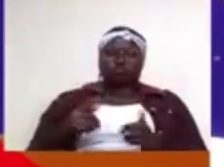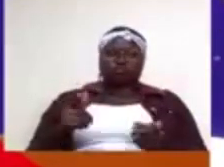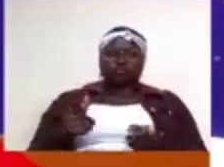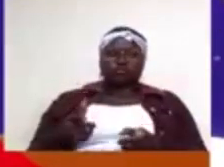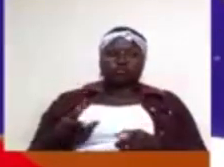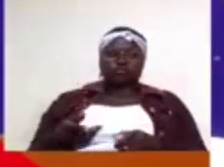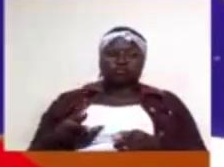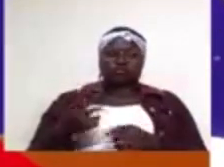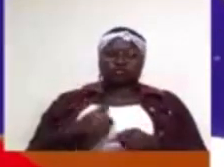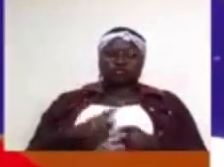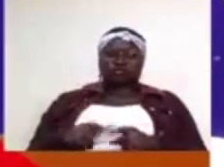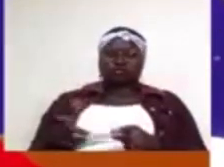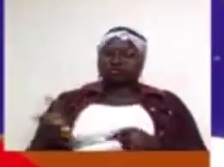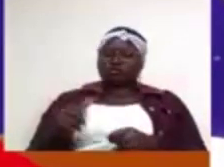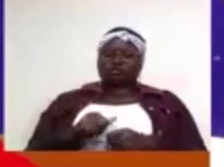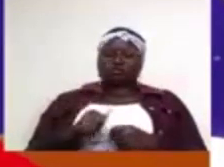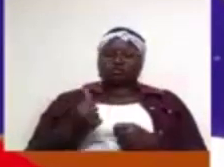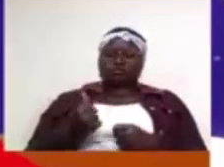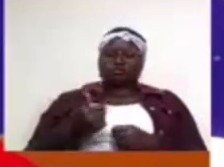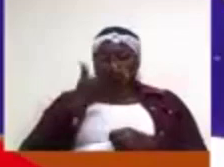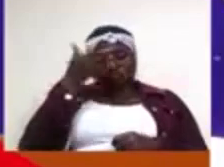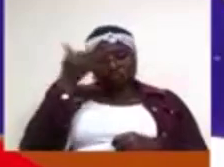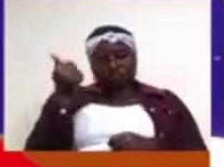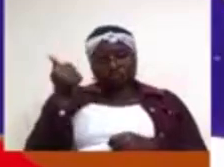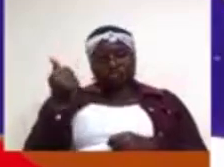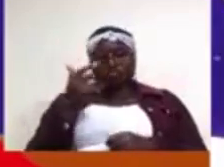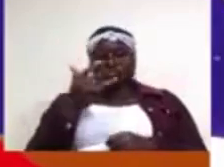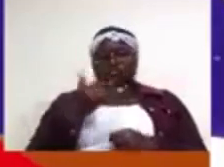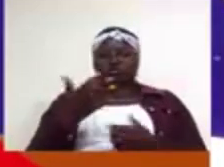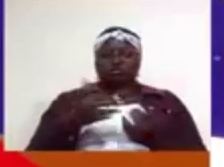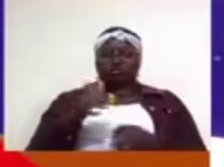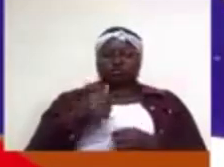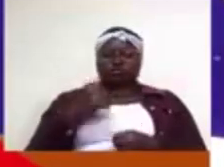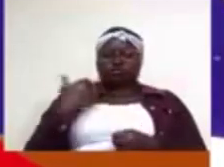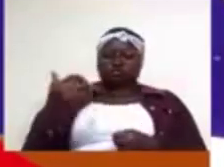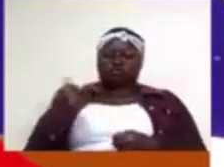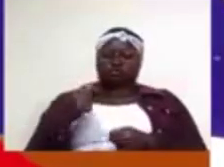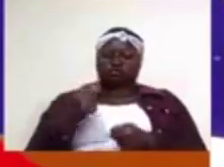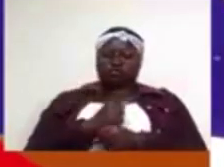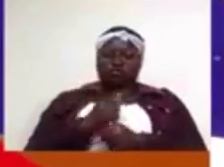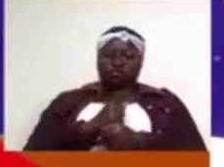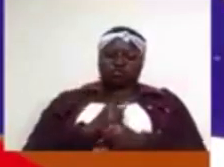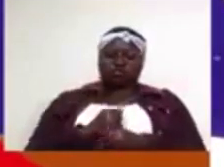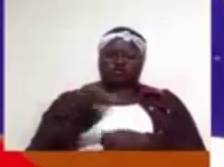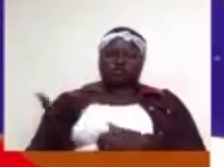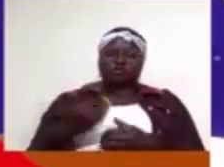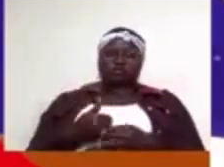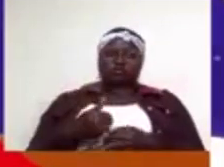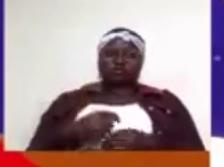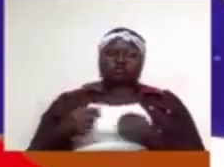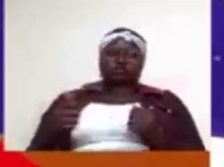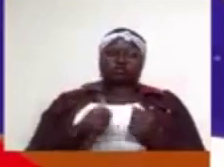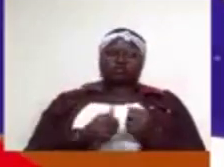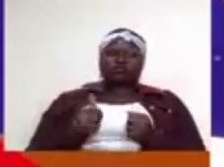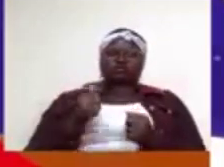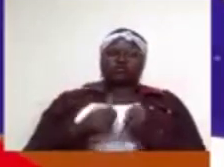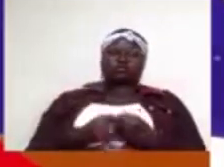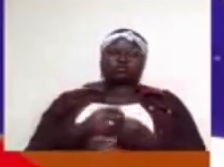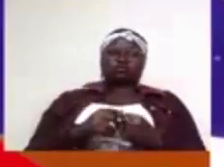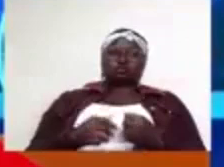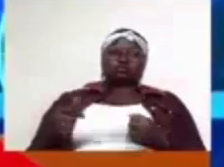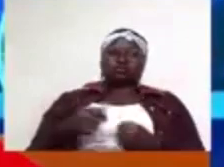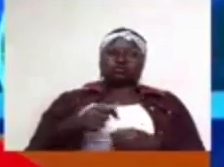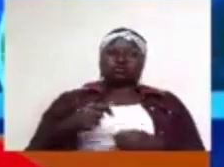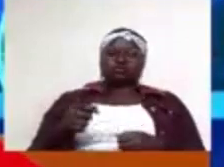no ri waga na fathi iyo ni undu wa maundu mau maritoragire mudu okia gucogothe nikio kuigwa meirafu ini